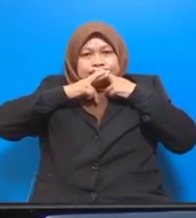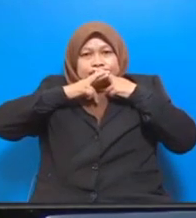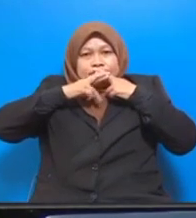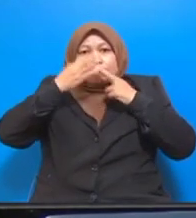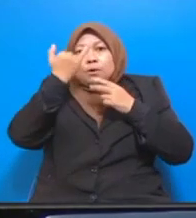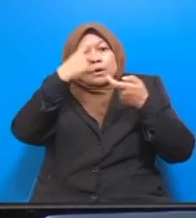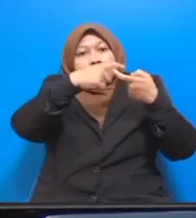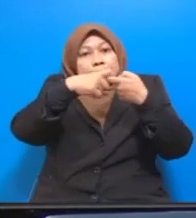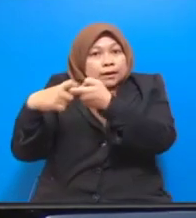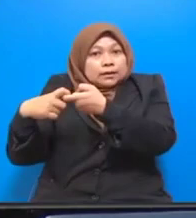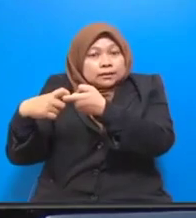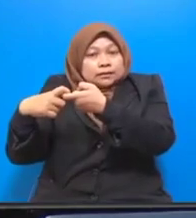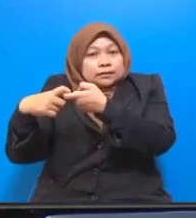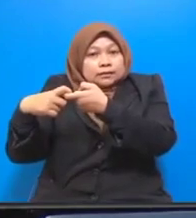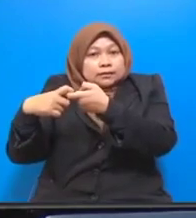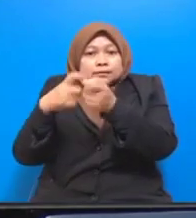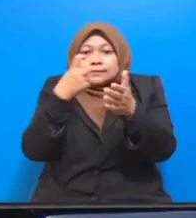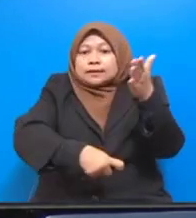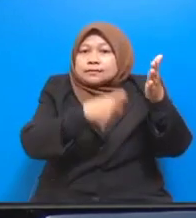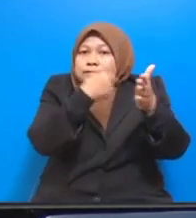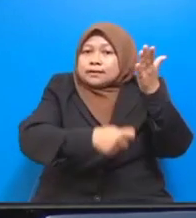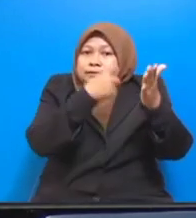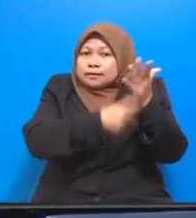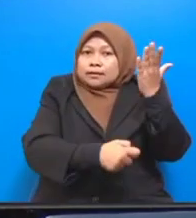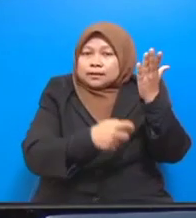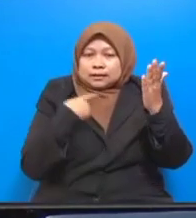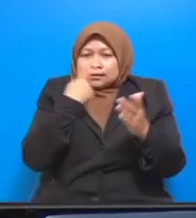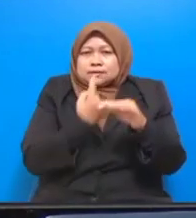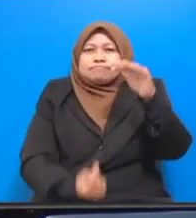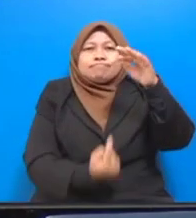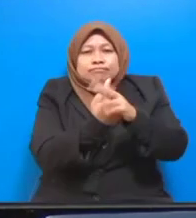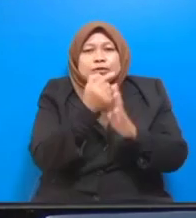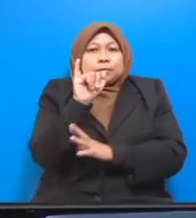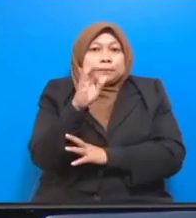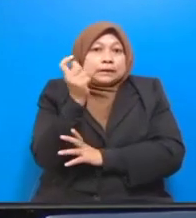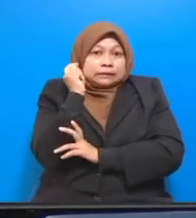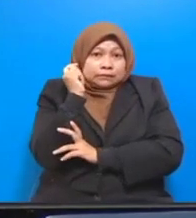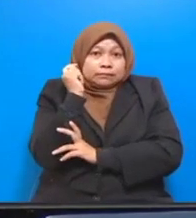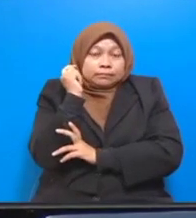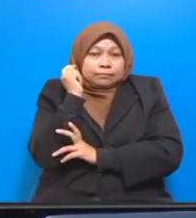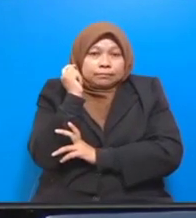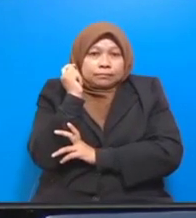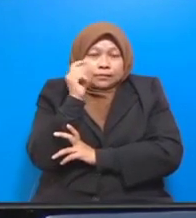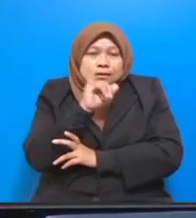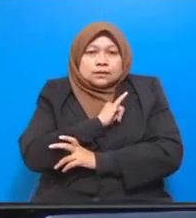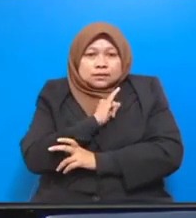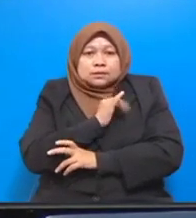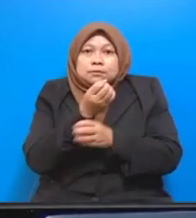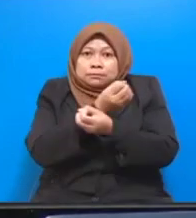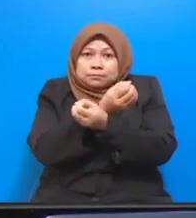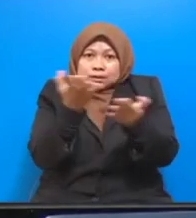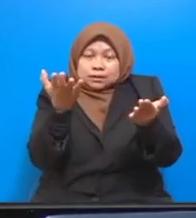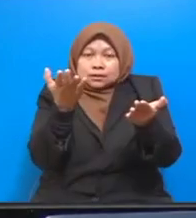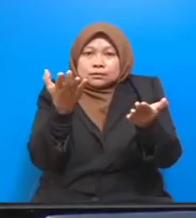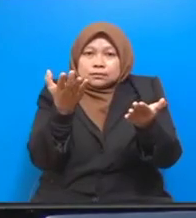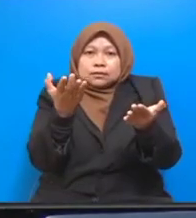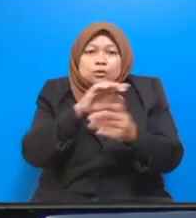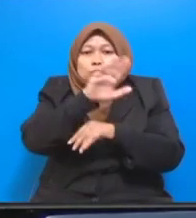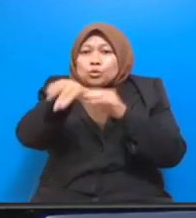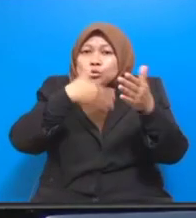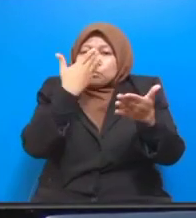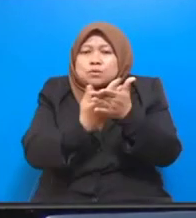berkaitan dengan cukai yang telah dibangkitkan oleh yang berlemak suasa ingin memaklumkan bahwa